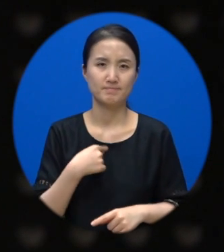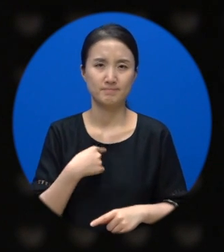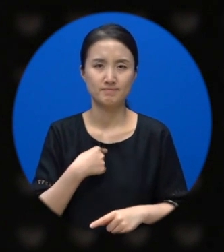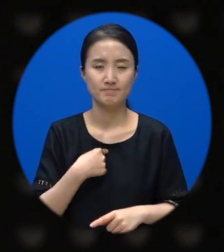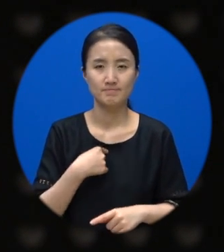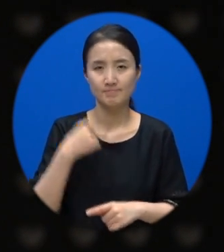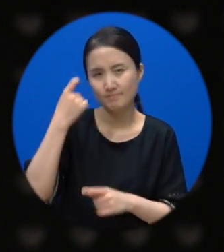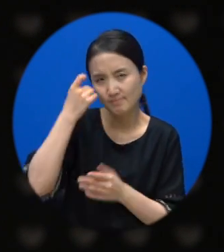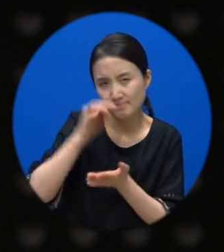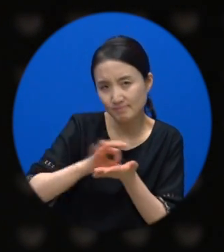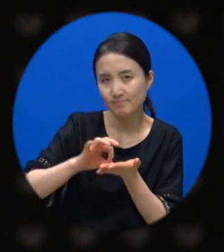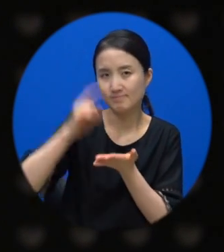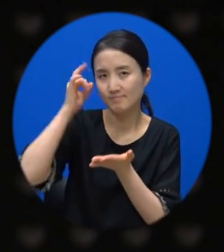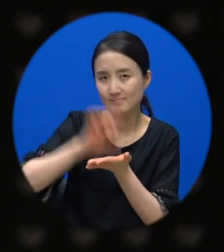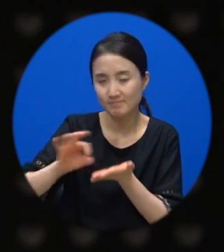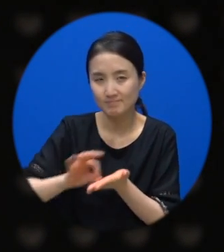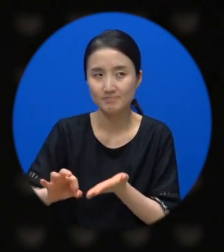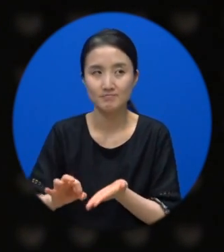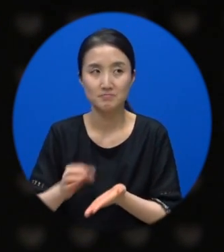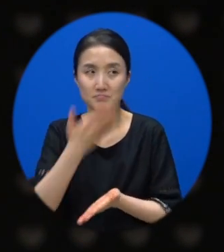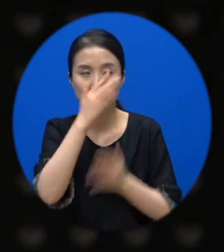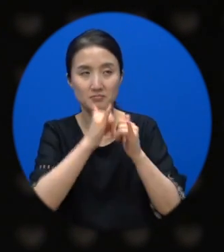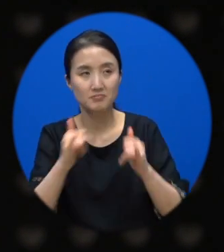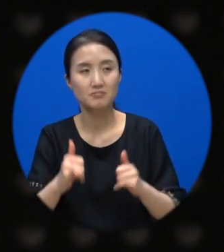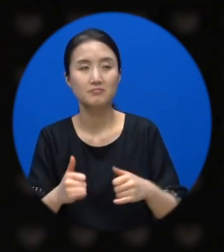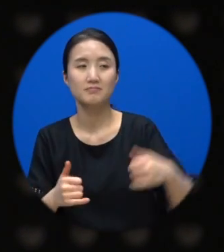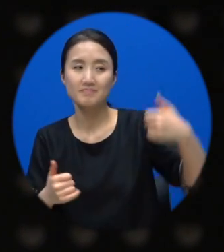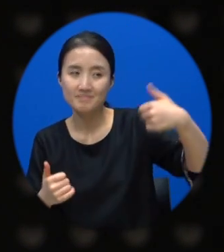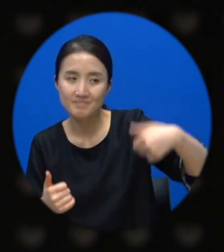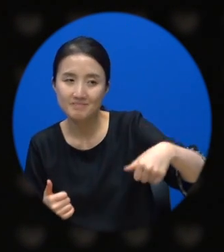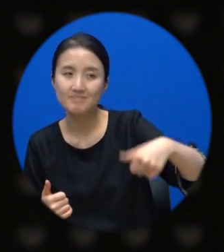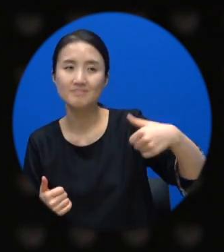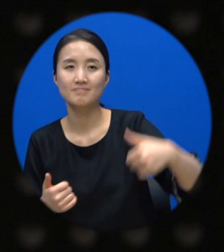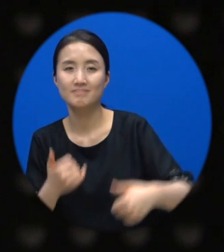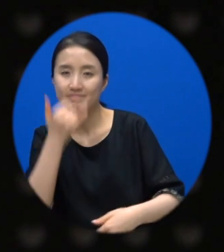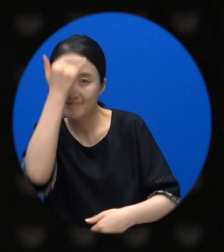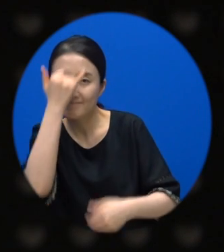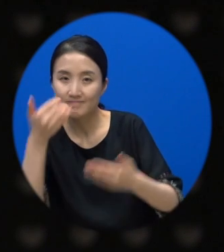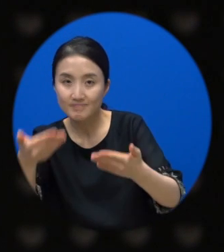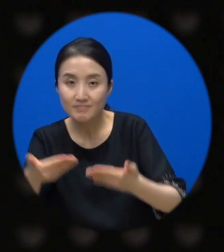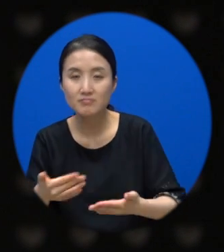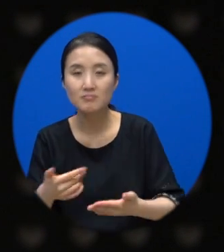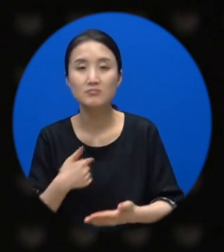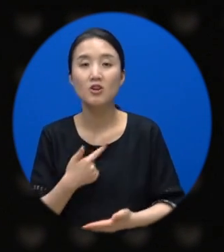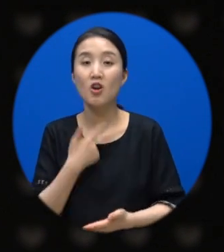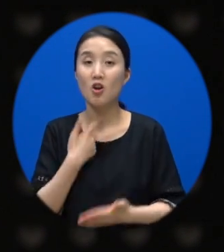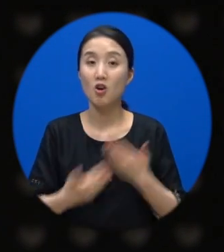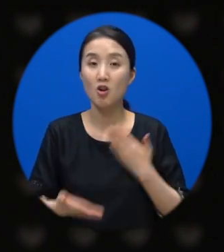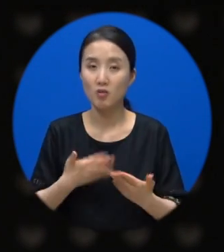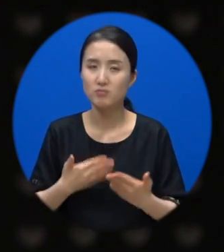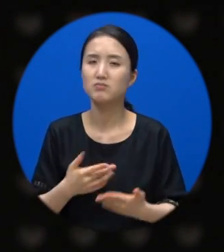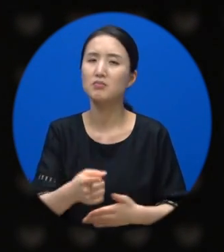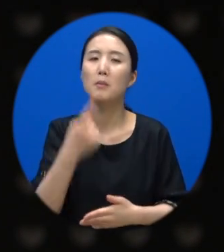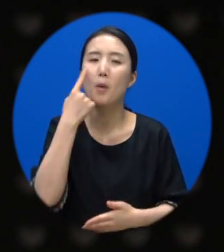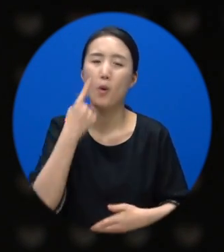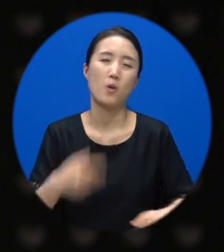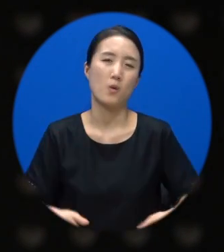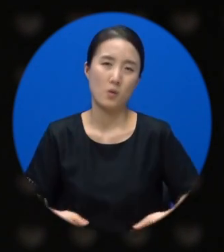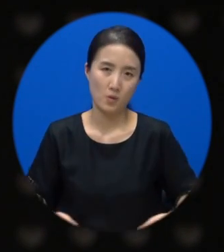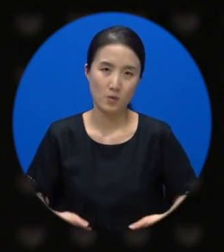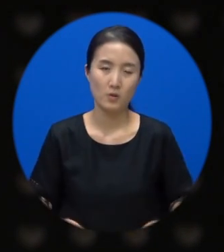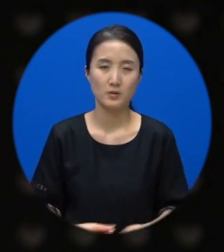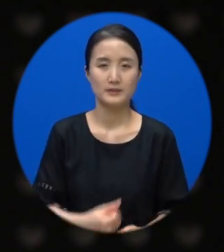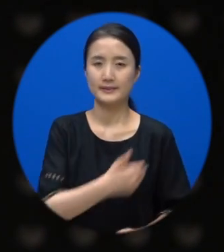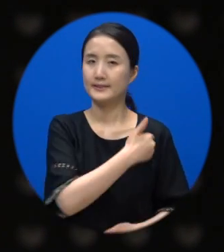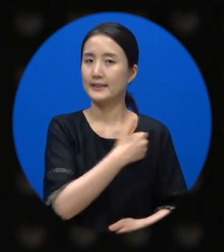태도를 경험해 보는 거. 그거 굉장히 중요합니다. 그러니까 그거에서부터 변화를 시도해 보는 것도 자존감,